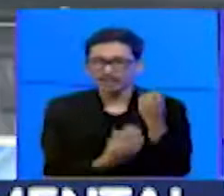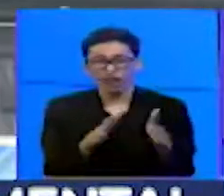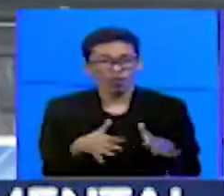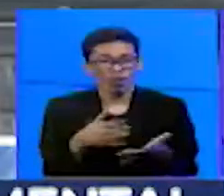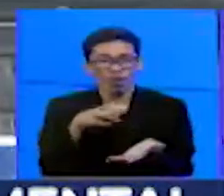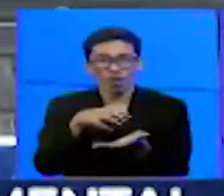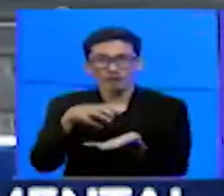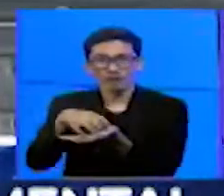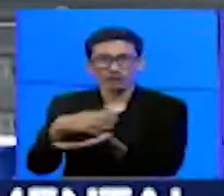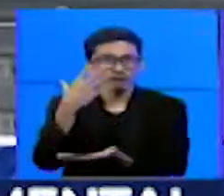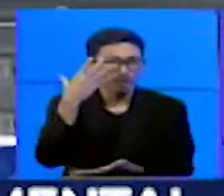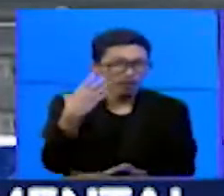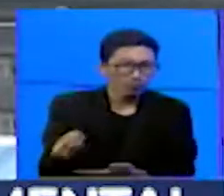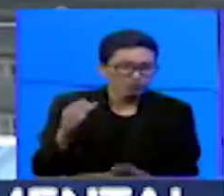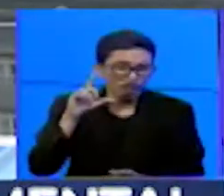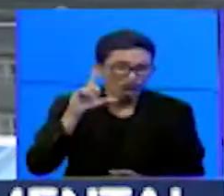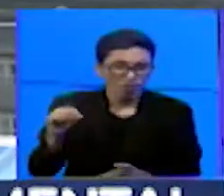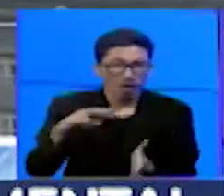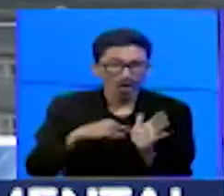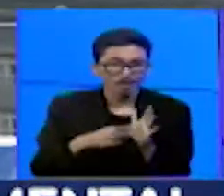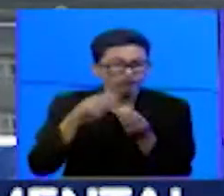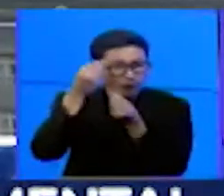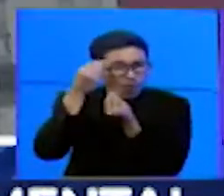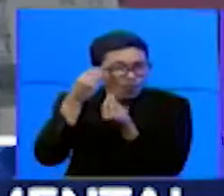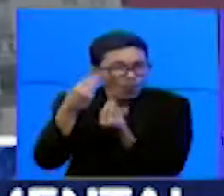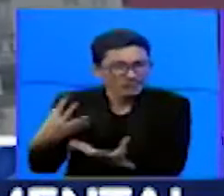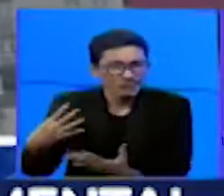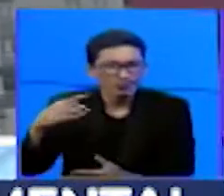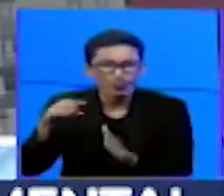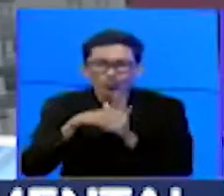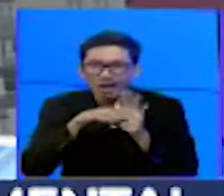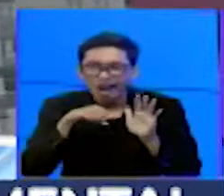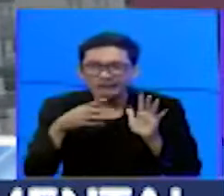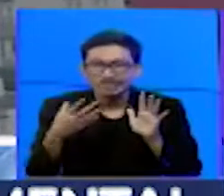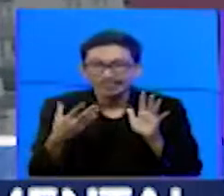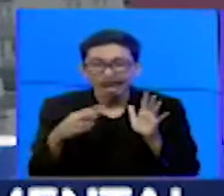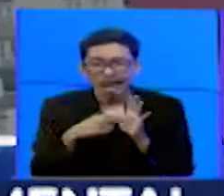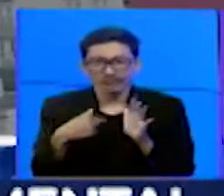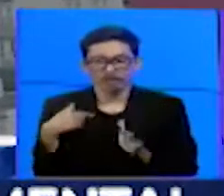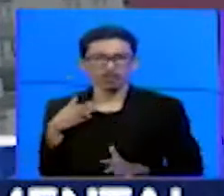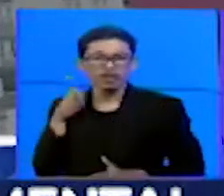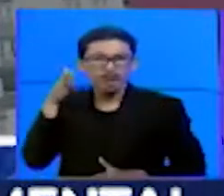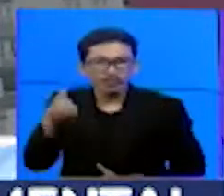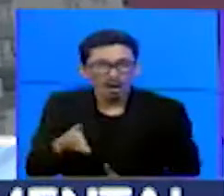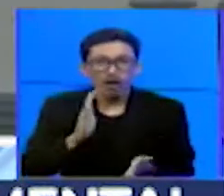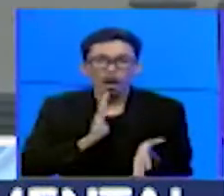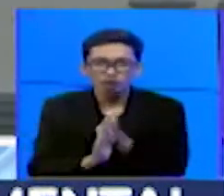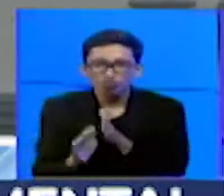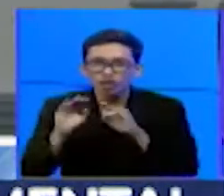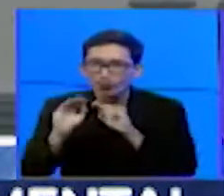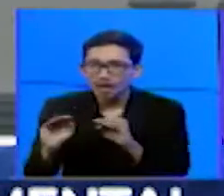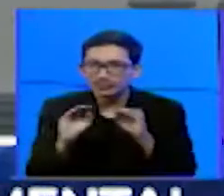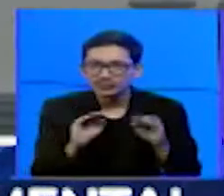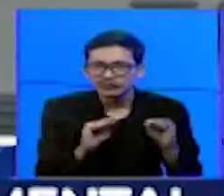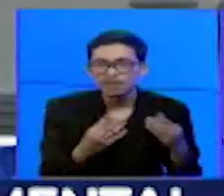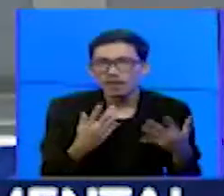akurat. Artinya kita memang perlu untuk turun langsung, terjun langsung, sehingga edukasi terkait dengan bagaimana penanganan